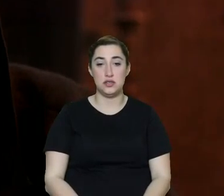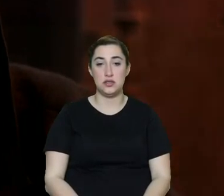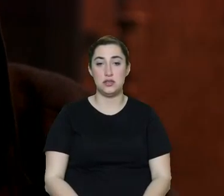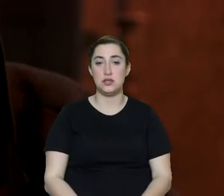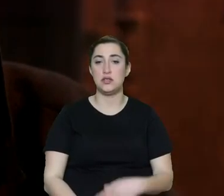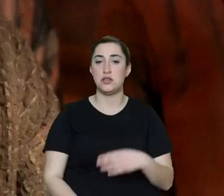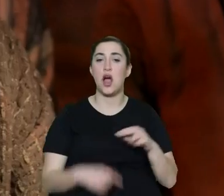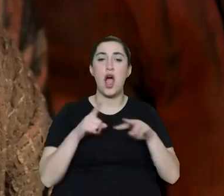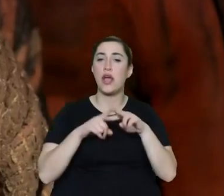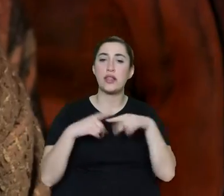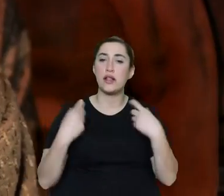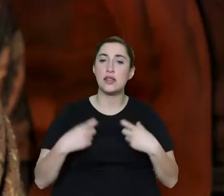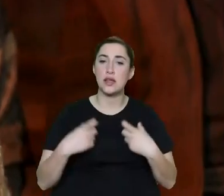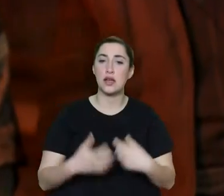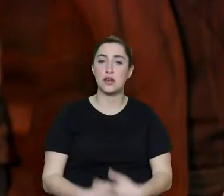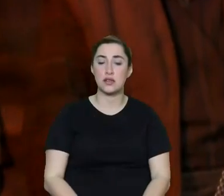Aynalı nerededir?